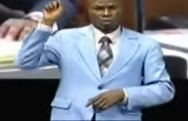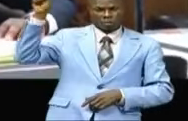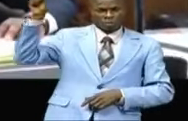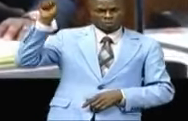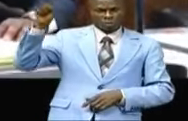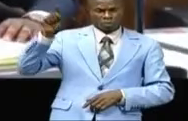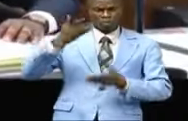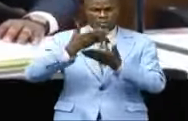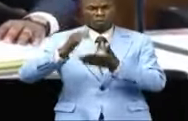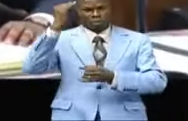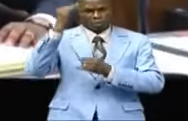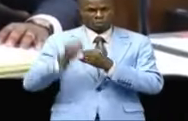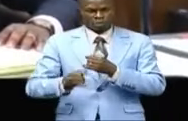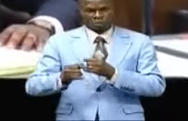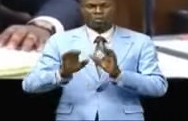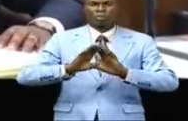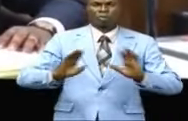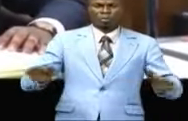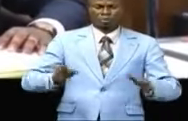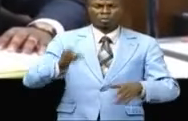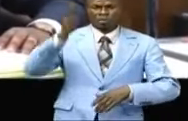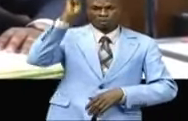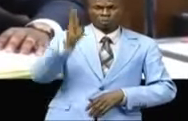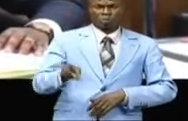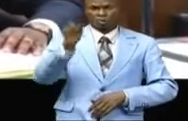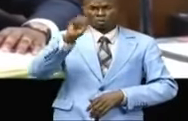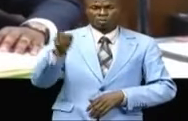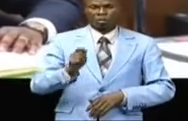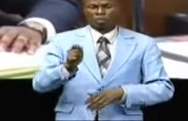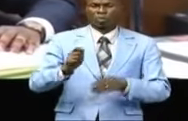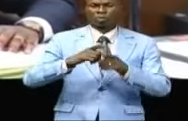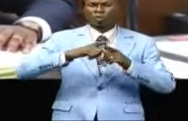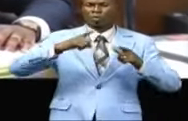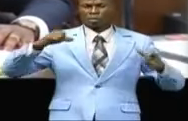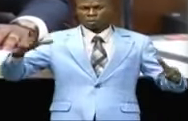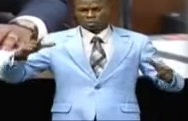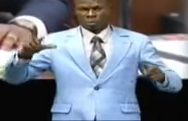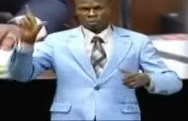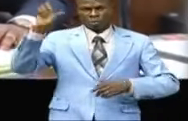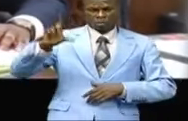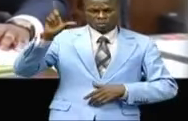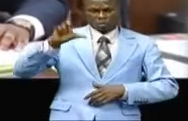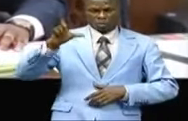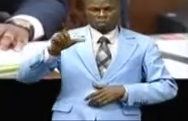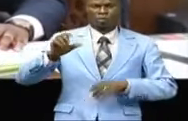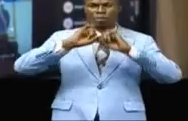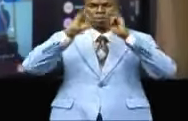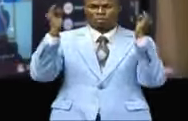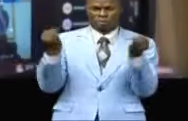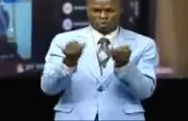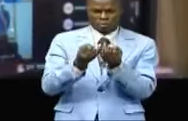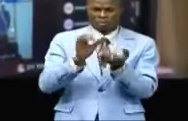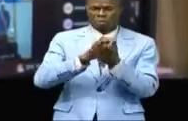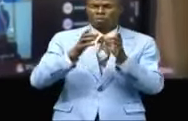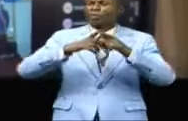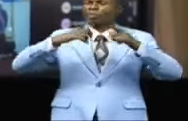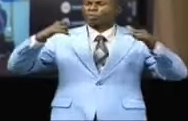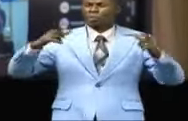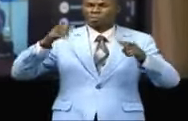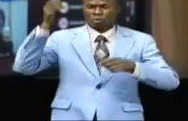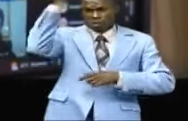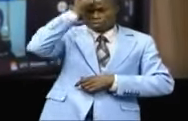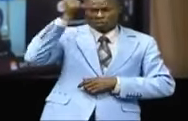phase finale, une capacité de 330 000 m3 par jour, l'usine des Binza Ozone sera la plus grande d'Afrique